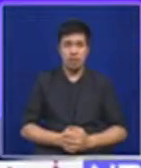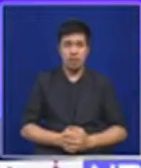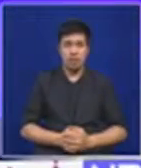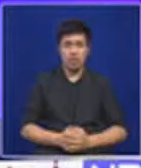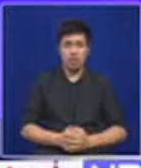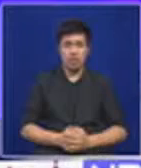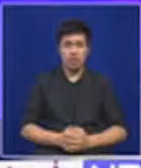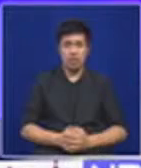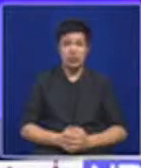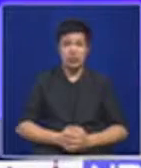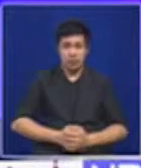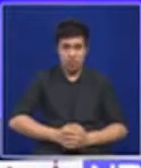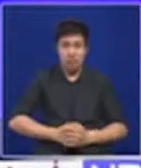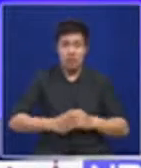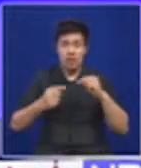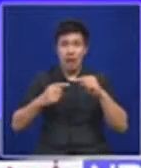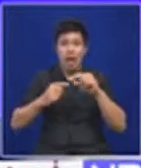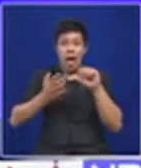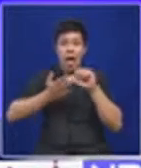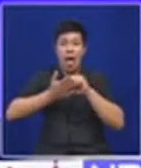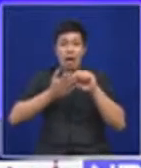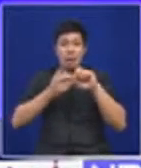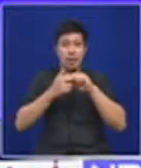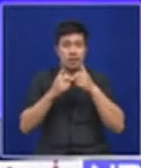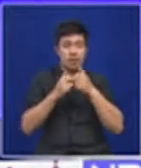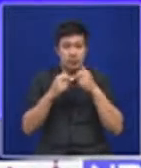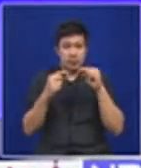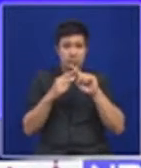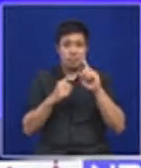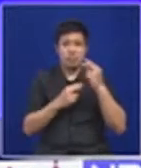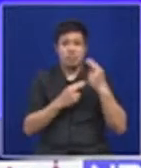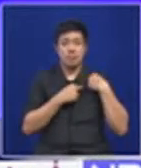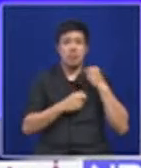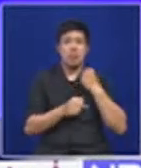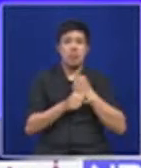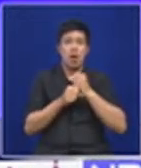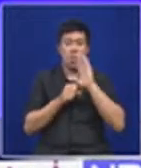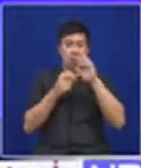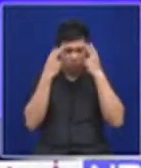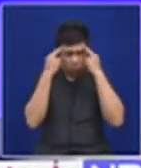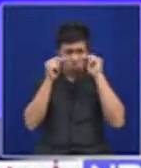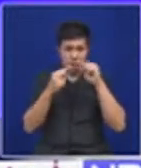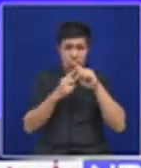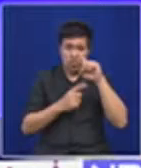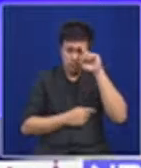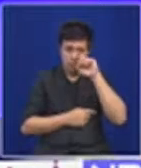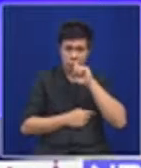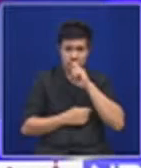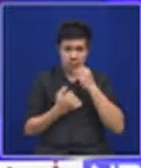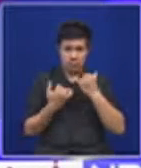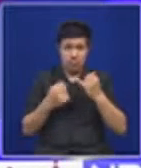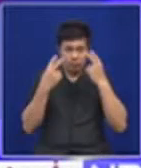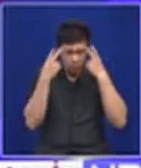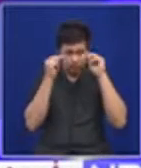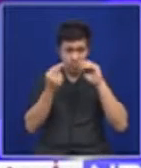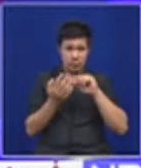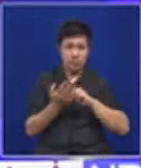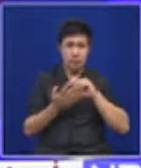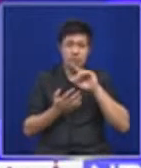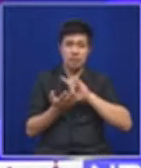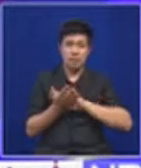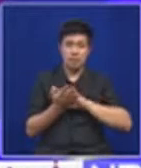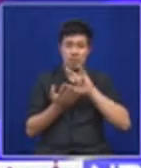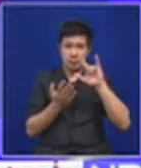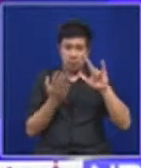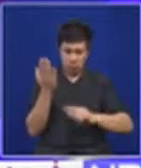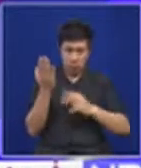จากเรื่องการแก้ไขปัญหาราคายางพาราตกต่ำนะคะมาดูเรื่องภารกิจนายกรัฐมนตรีกันบ้างนะคะในช่วงสุดสัปดาห์นี้นายกรัฐมนตรีก็เตรียมลงพื้นที่ติดตามมา